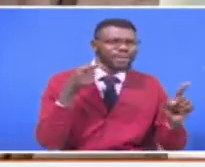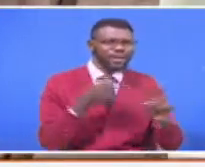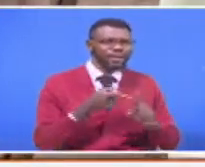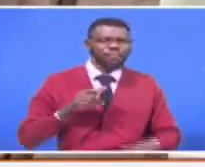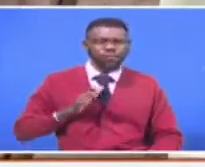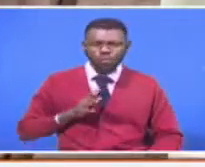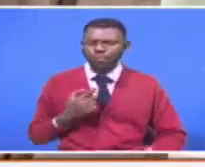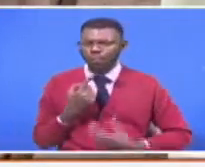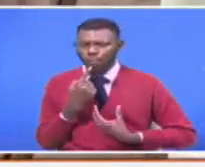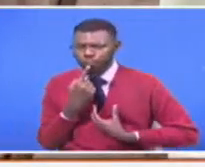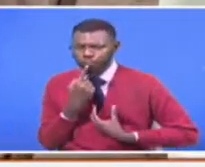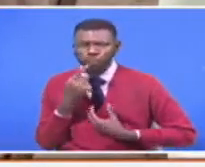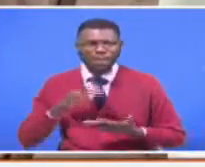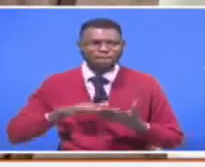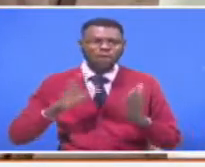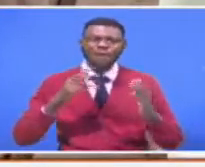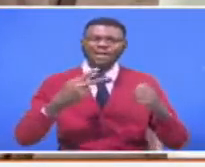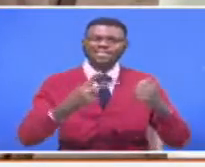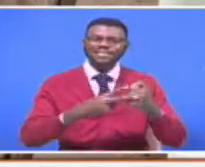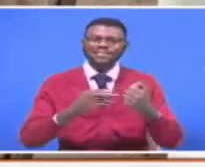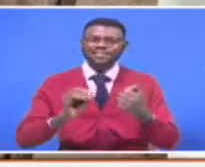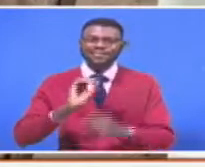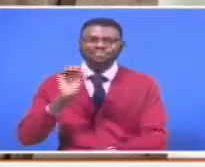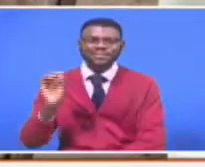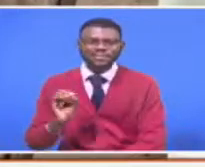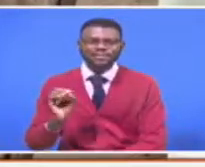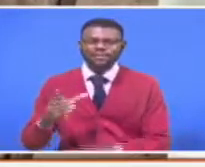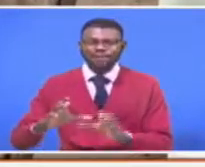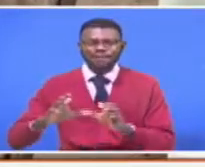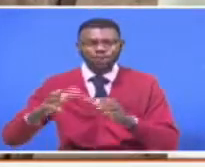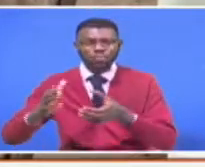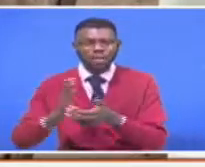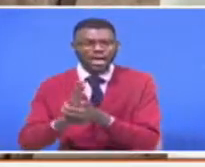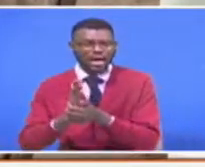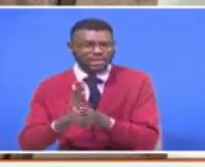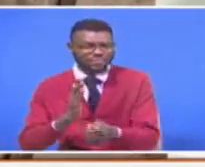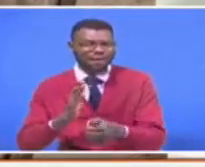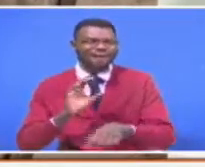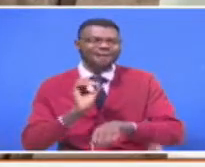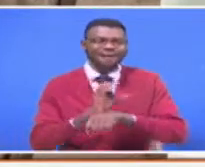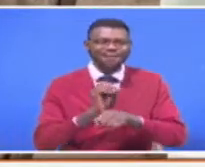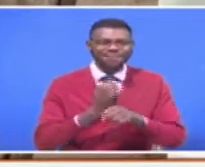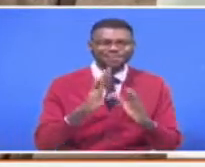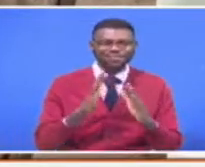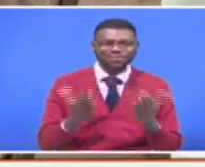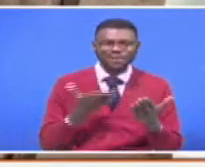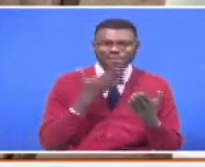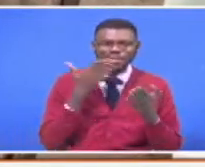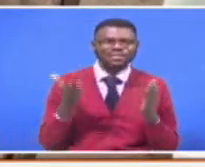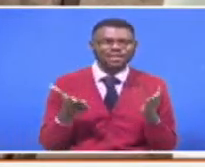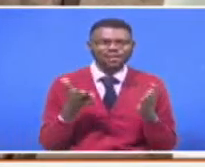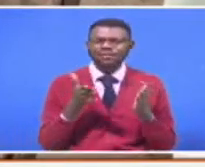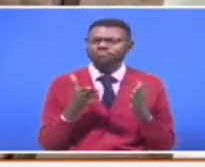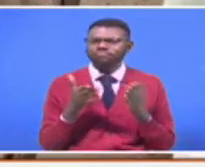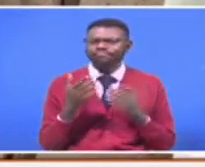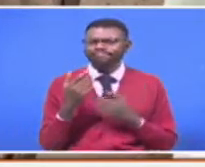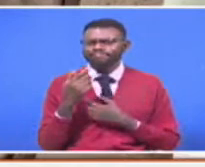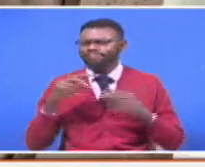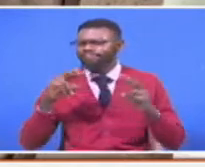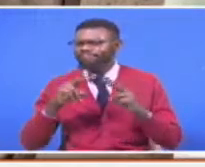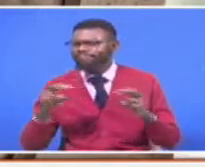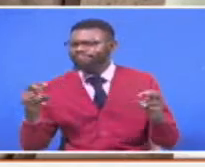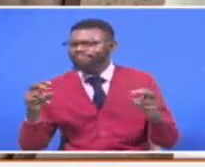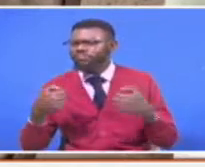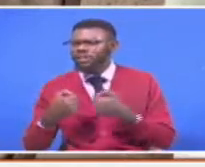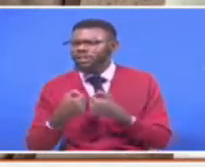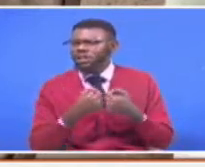unyonyeshaji vinafika 70%, wataalamu wanashauri kwamba ipo haja ya kuangazia vikwazo ambavyo vinaathiri shughuli